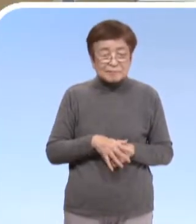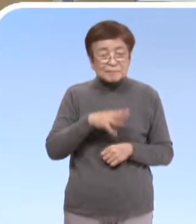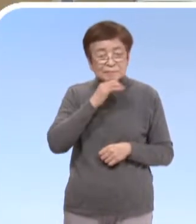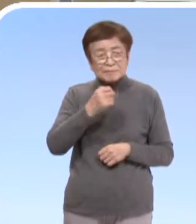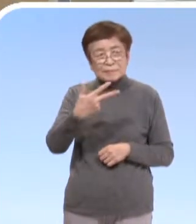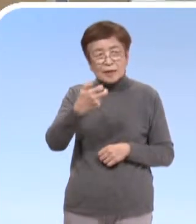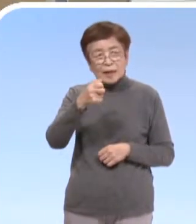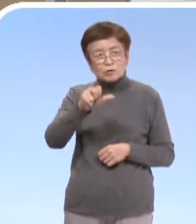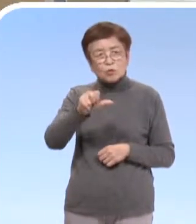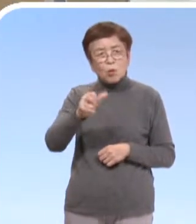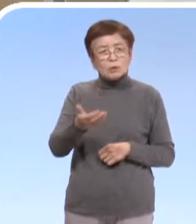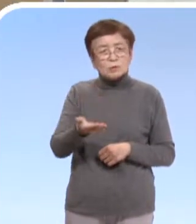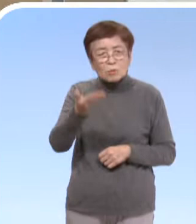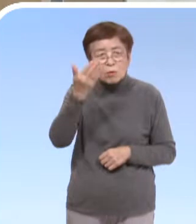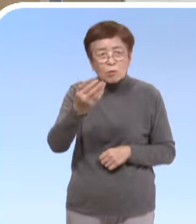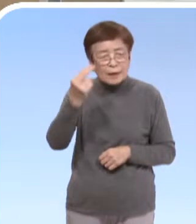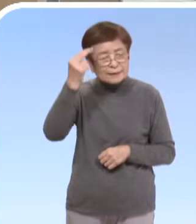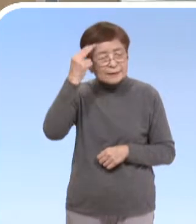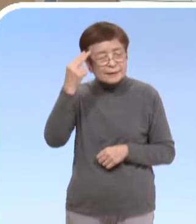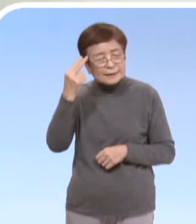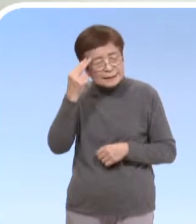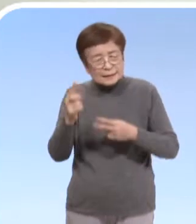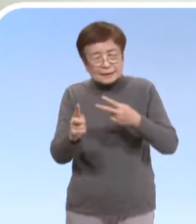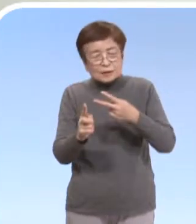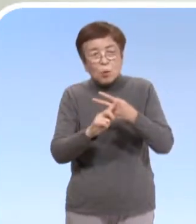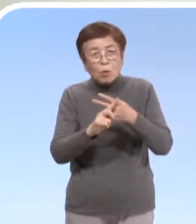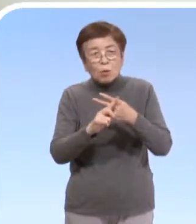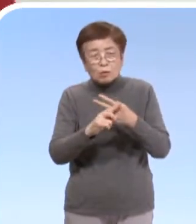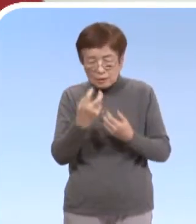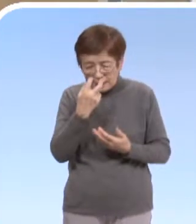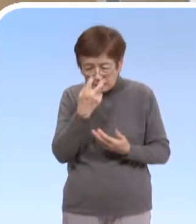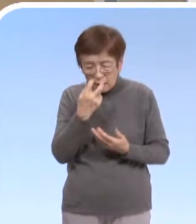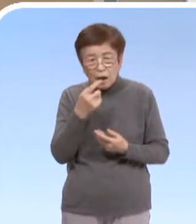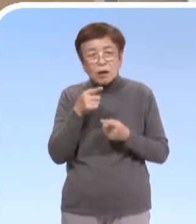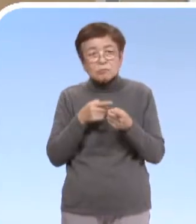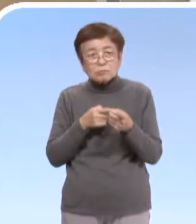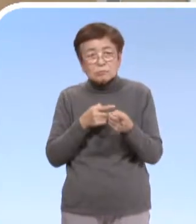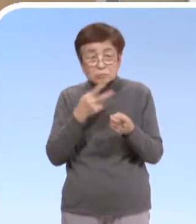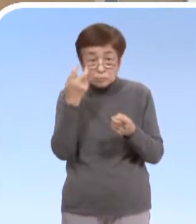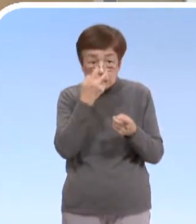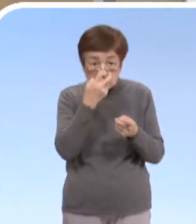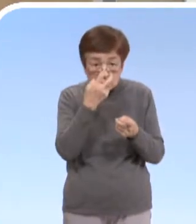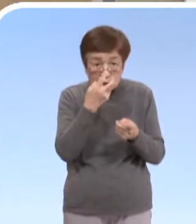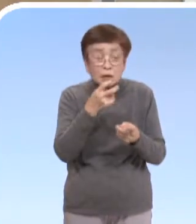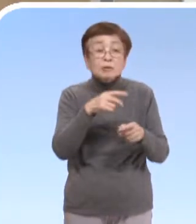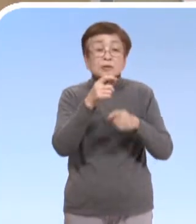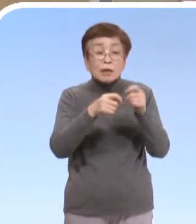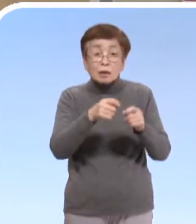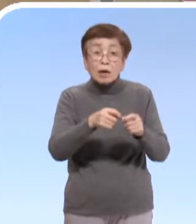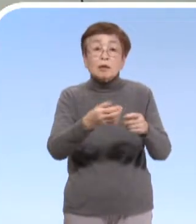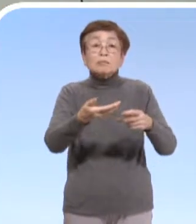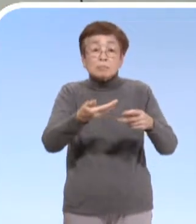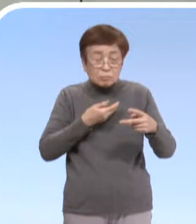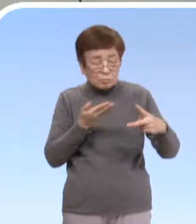75歳以上になる人は認知機能検査、それを受けてその結果に基づいて講